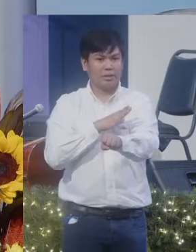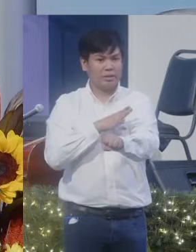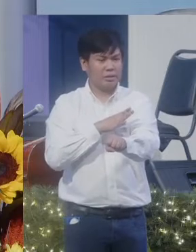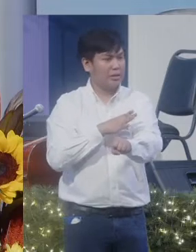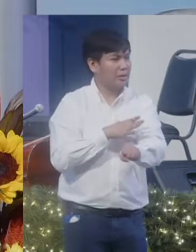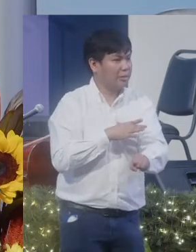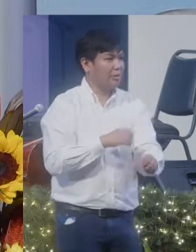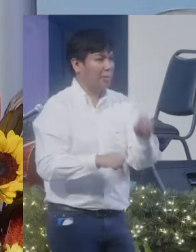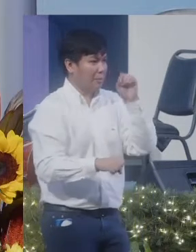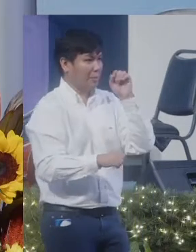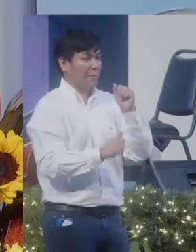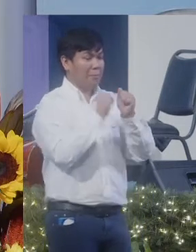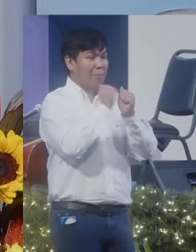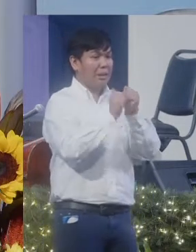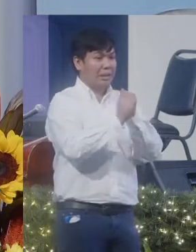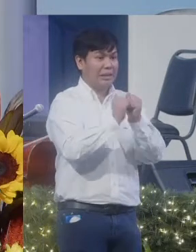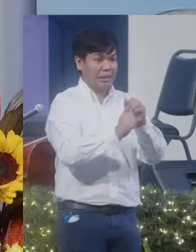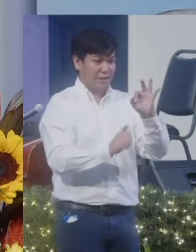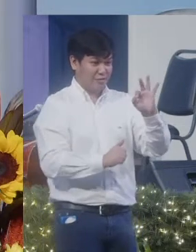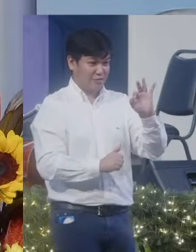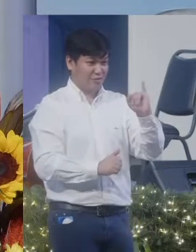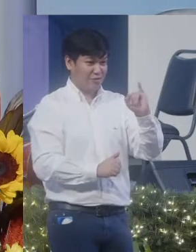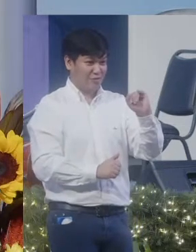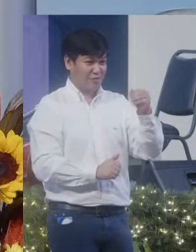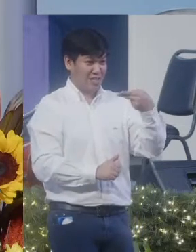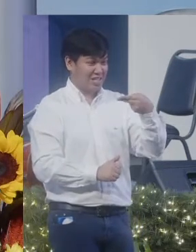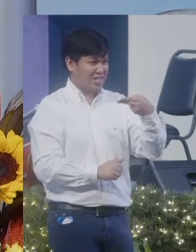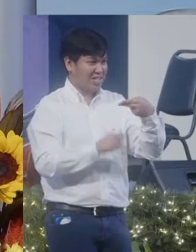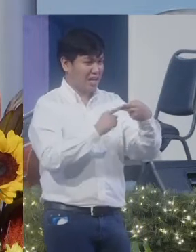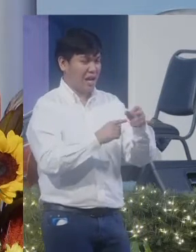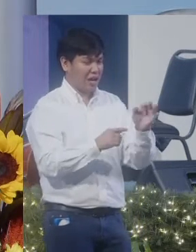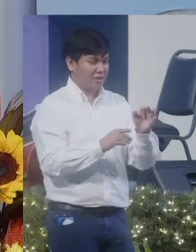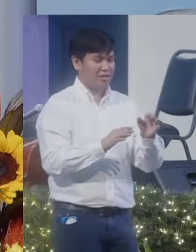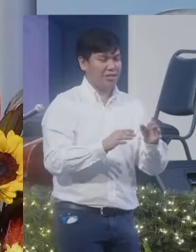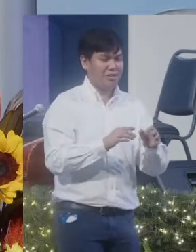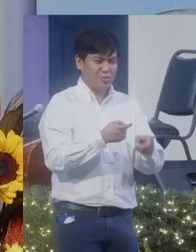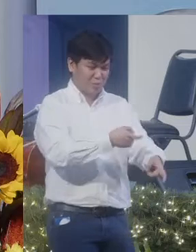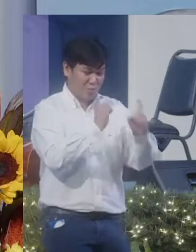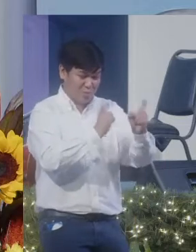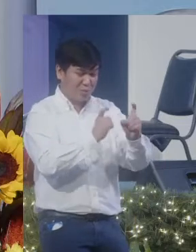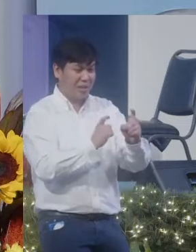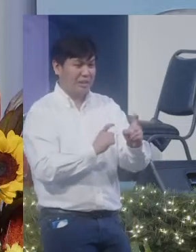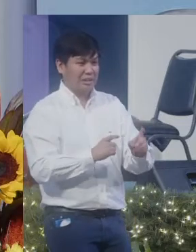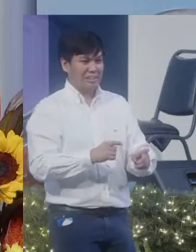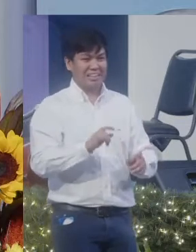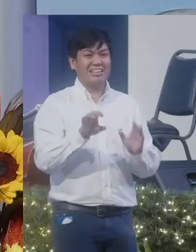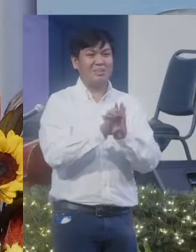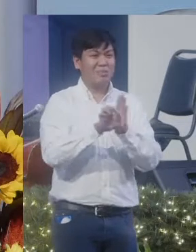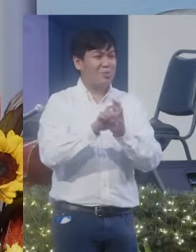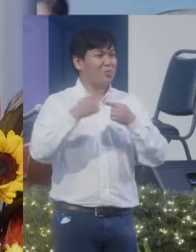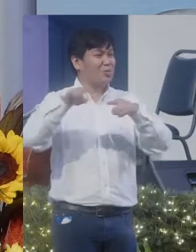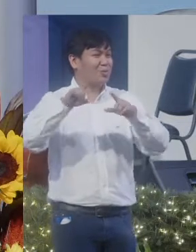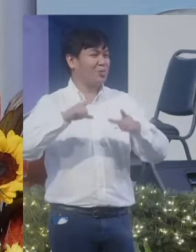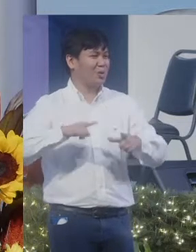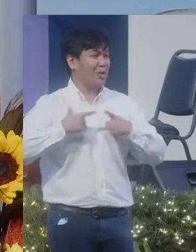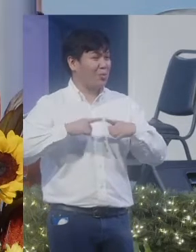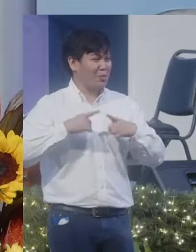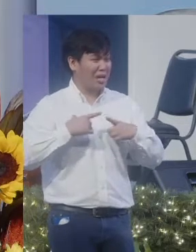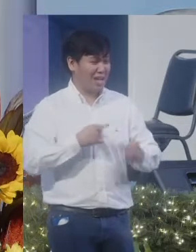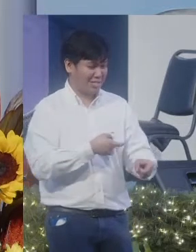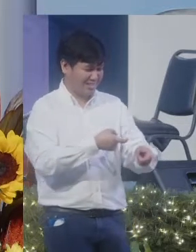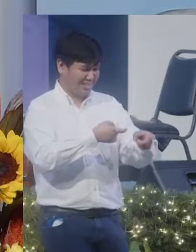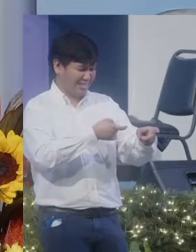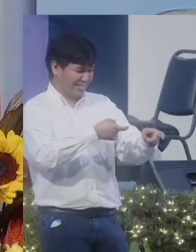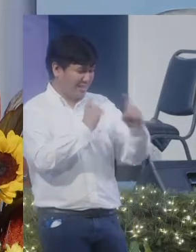sa fish. No? Yung fishing, hindi pa sigurado yun. Yung catch, tiyak na yun. So, pinapakita ni